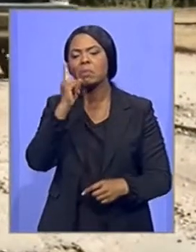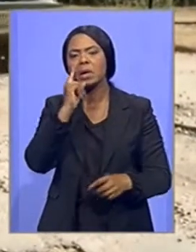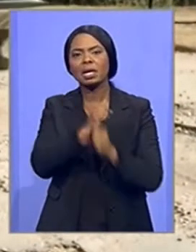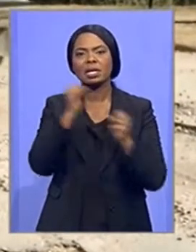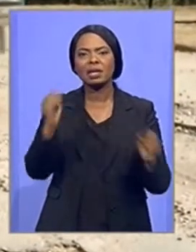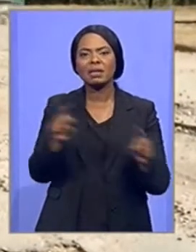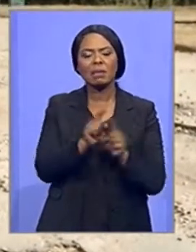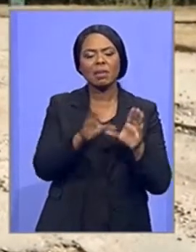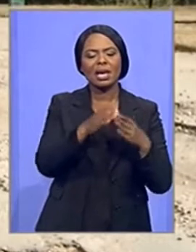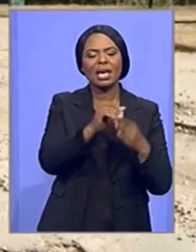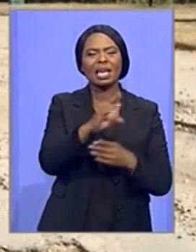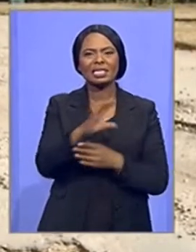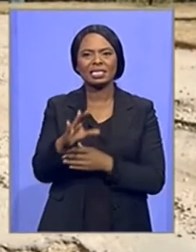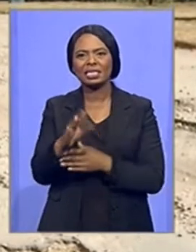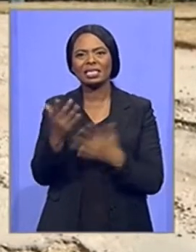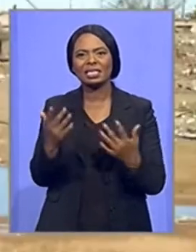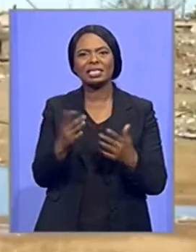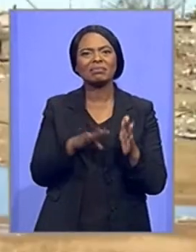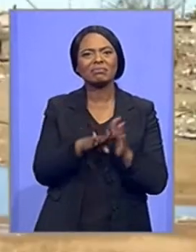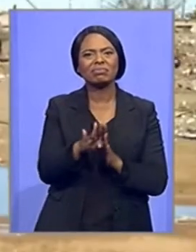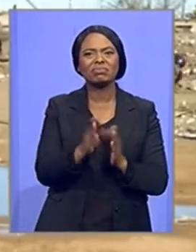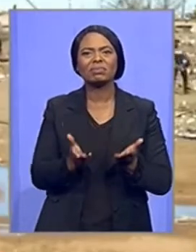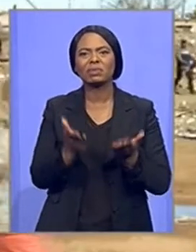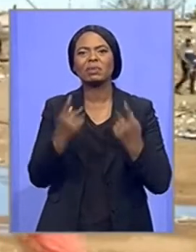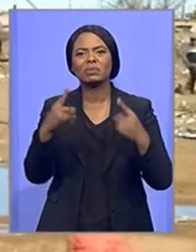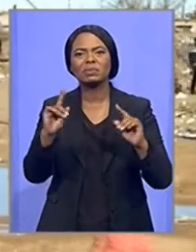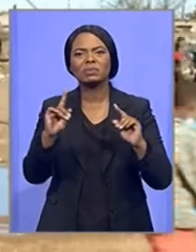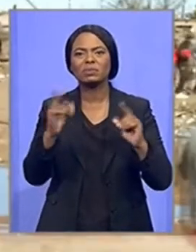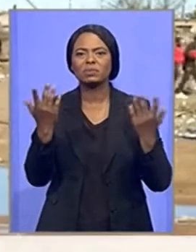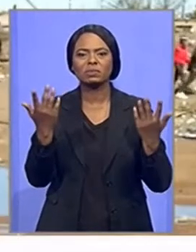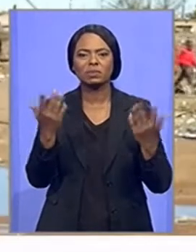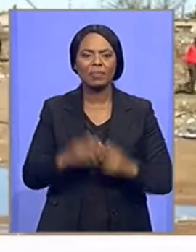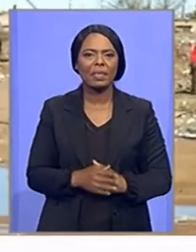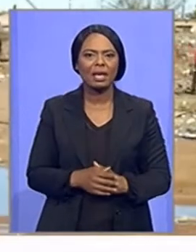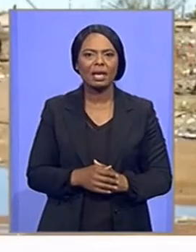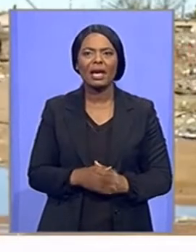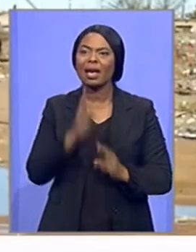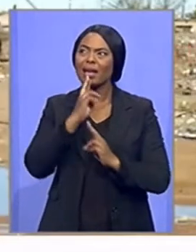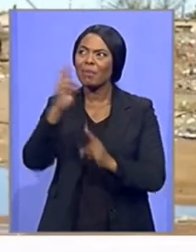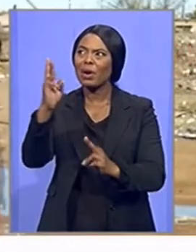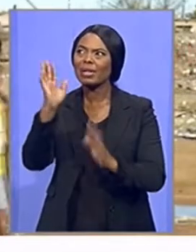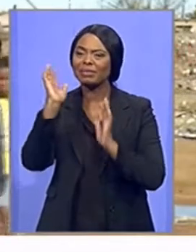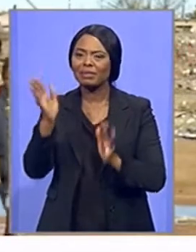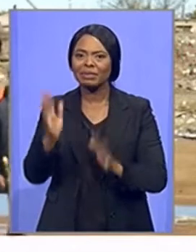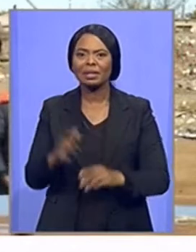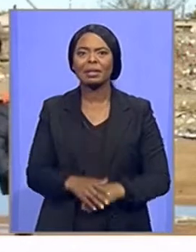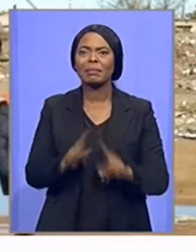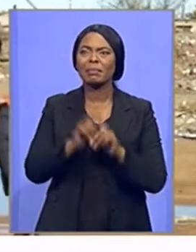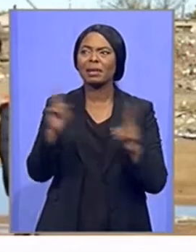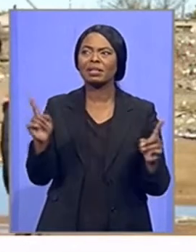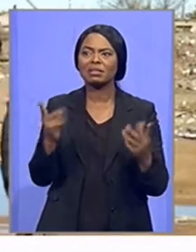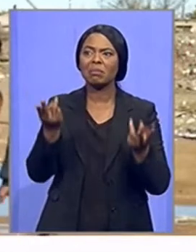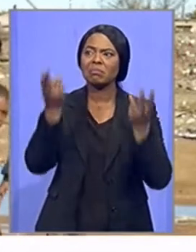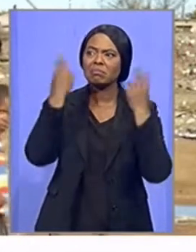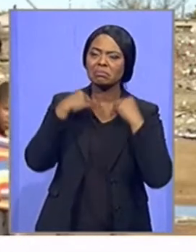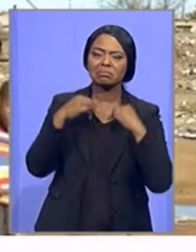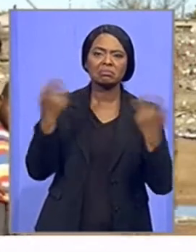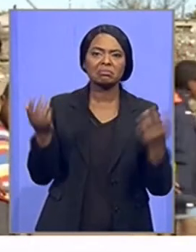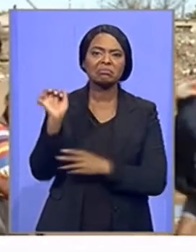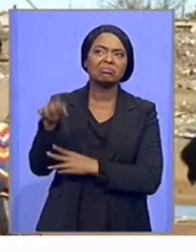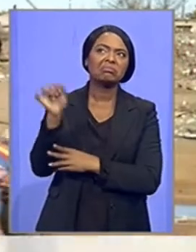dumela e le tsone setlhodisegolo. La re reporta dilo a di ikuditsebeng go tswa go batho ba maleba or la ditlha ga ditli